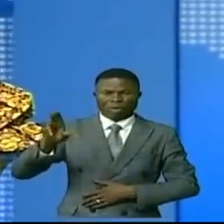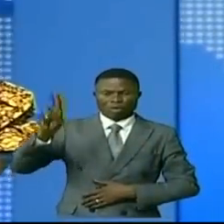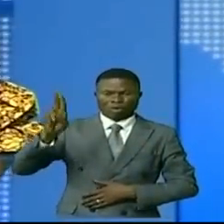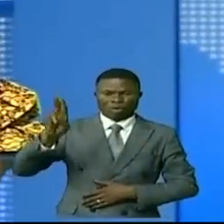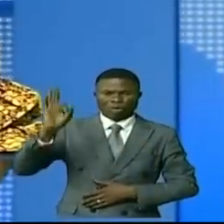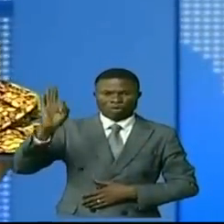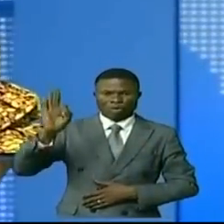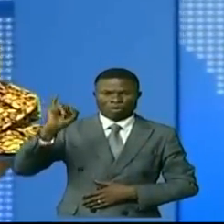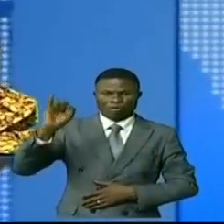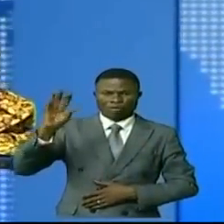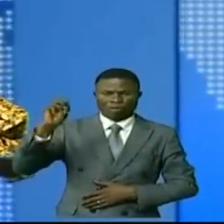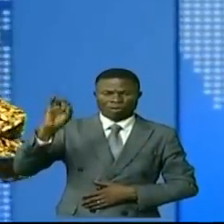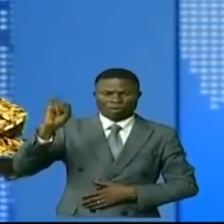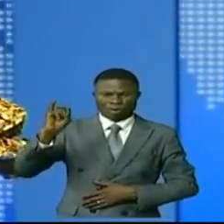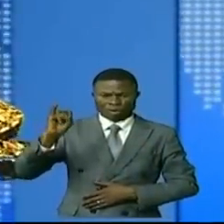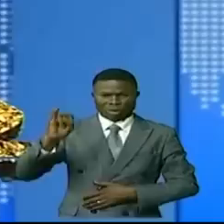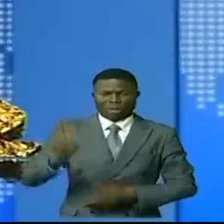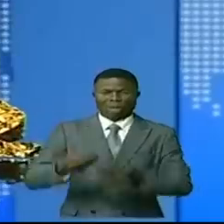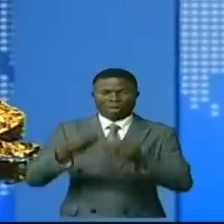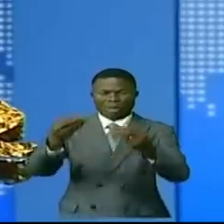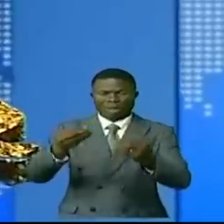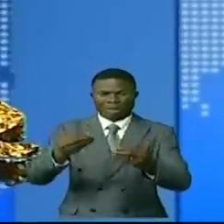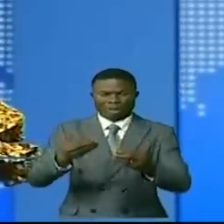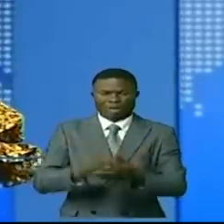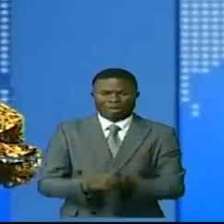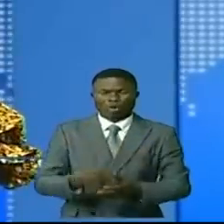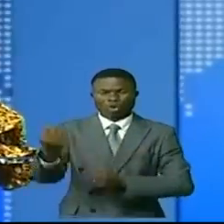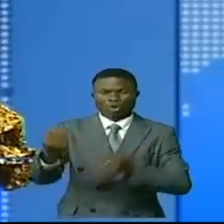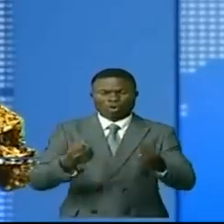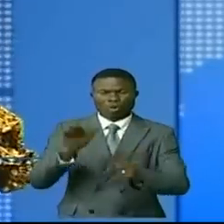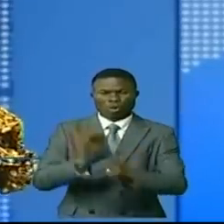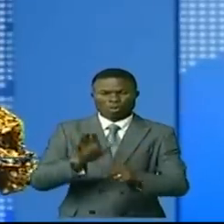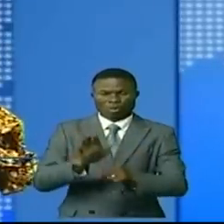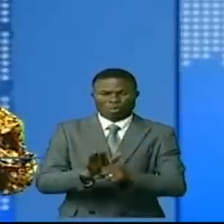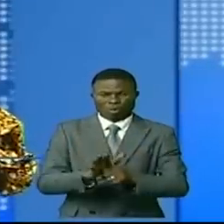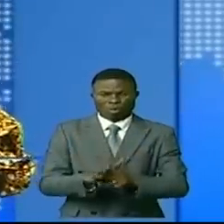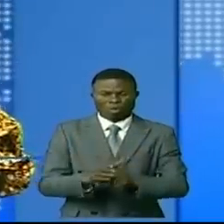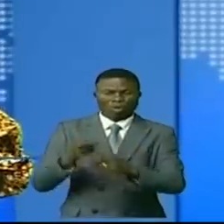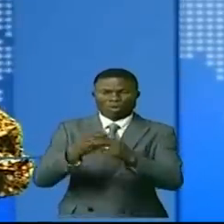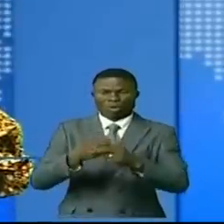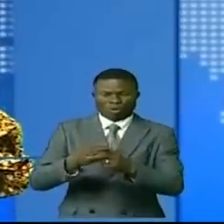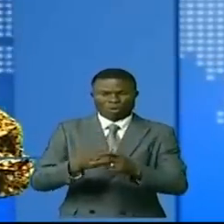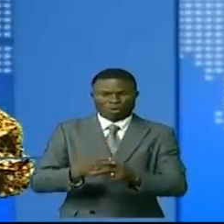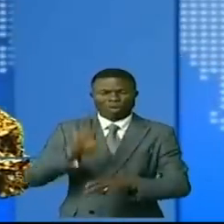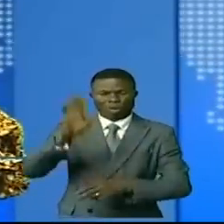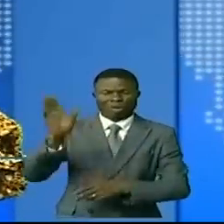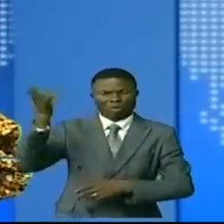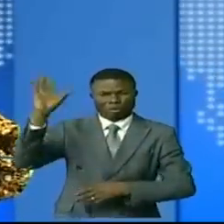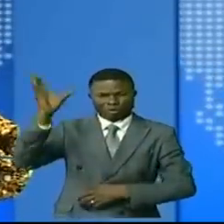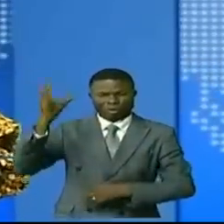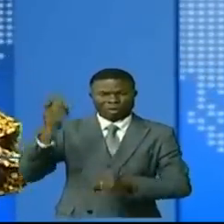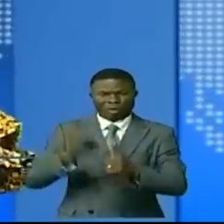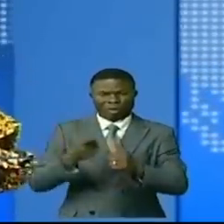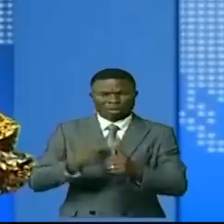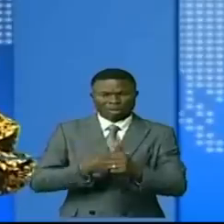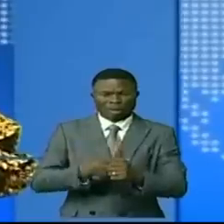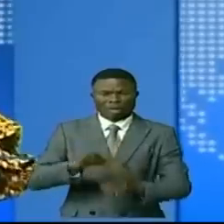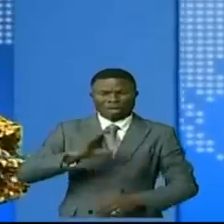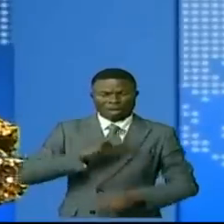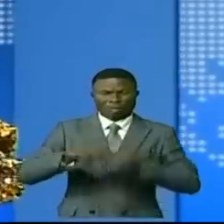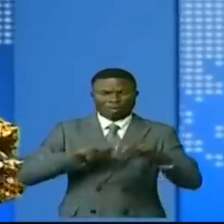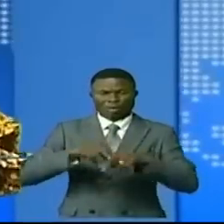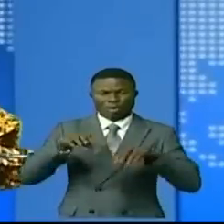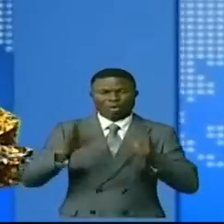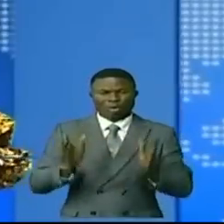remis des engins roulants aux différents services de sécurité de sa juridiction, notamment la police nationale